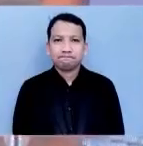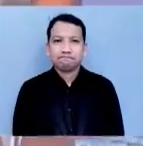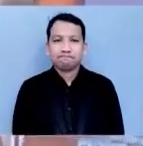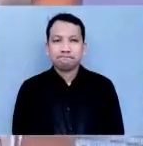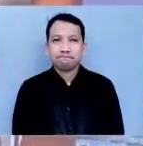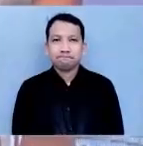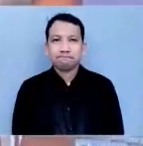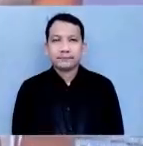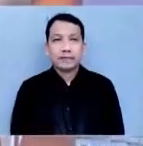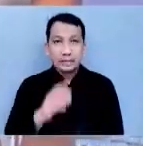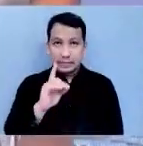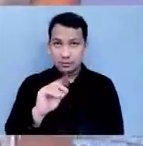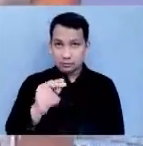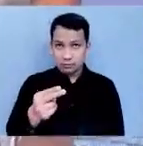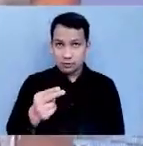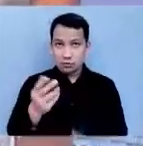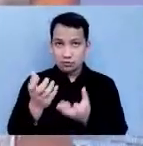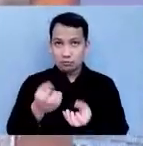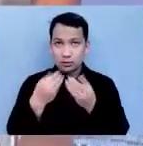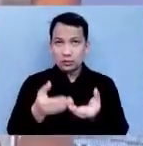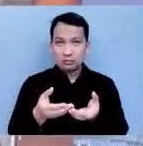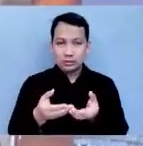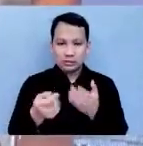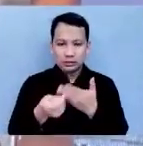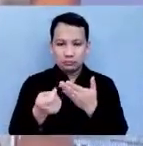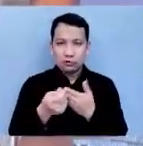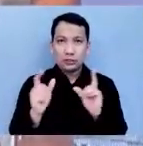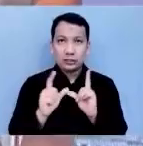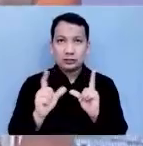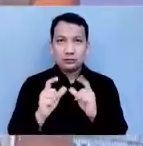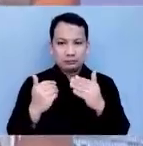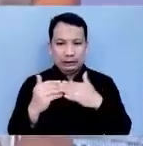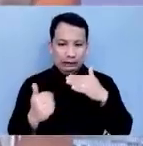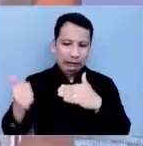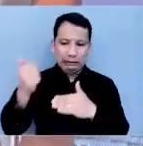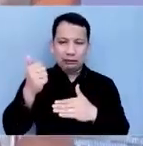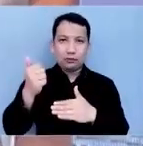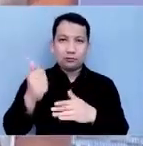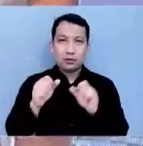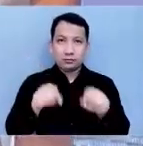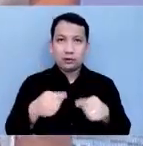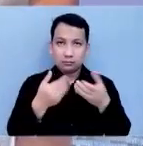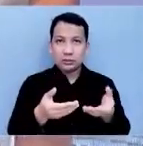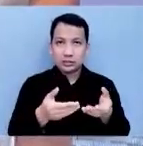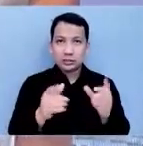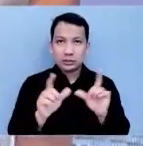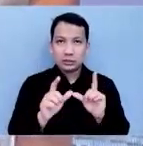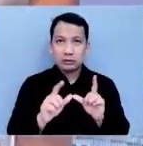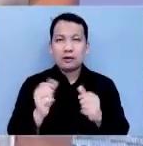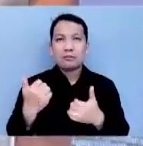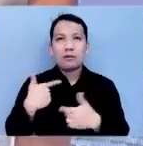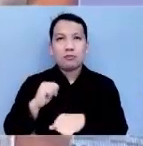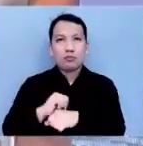Gustong bigyan ng DOH ng temporary license ang ilang nurse na muntik nang pumasa sa licensure exam para makapagtrabaho. Pero tutol dyan ang ilang